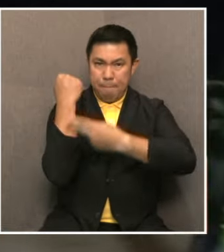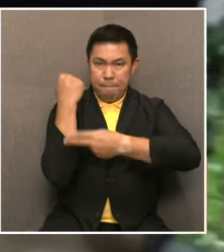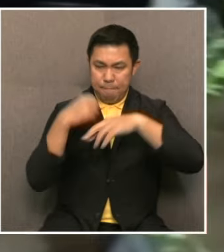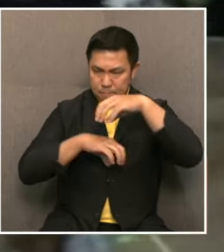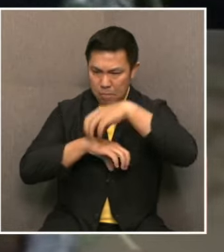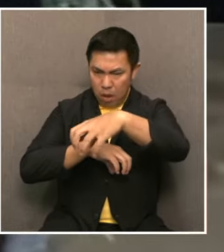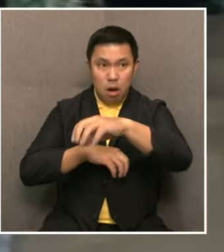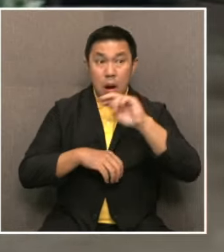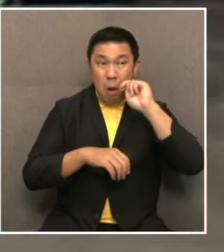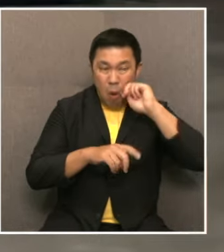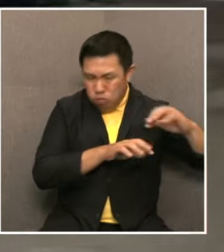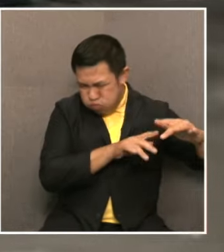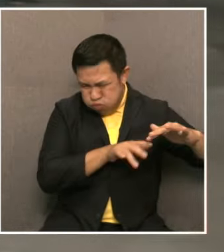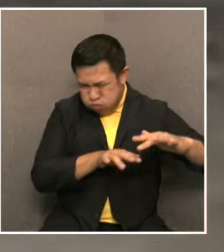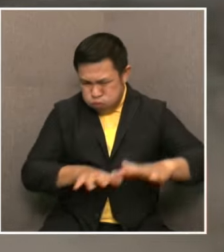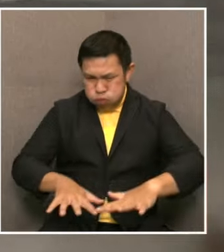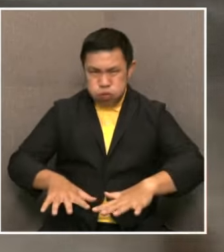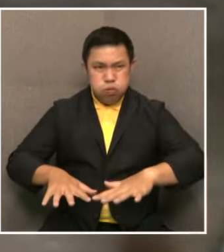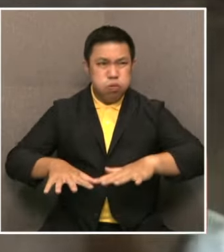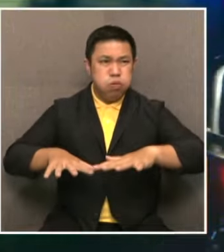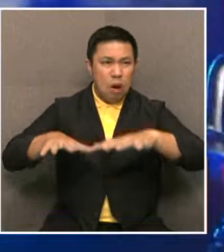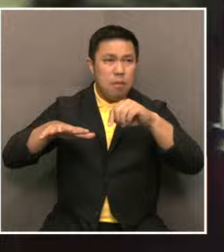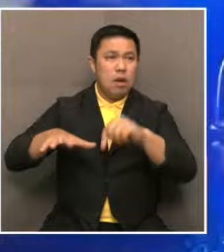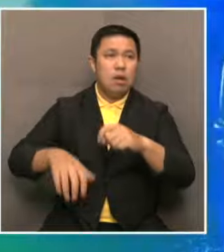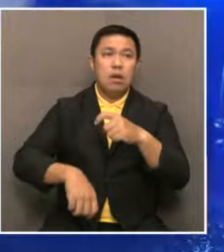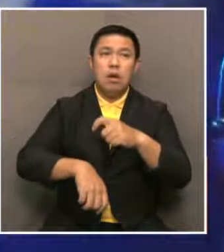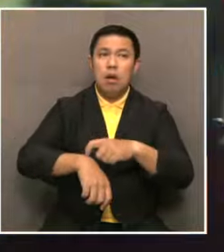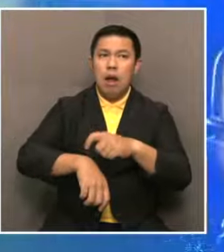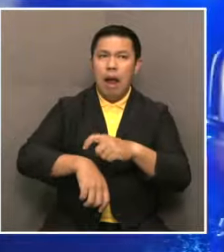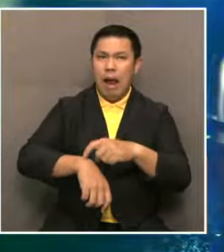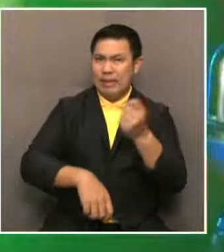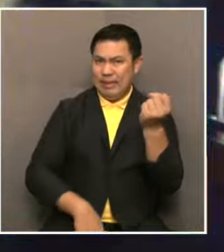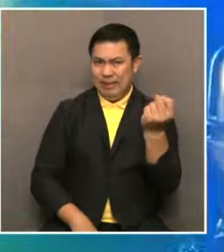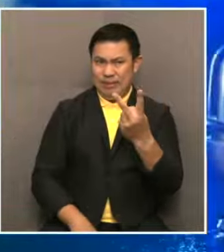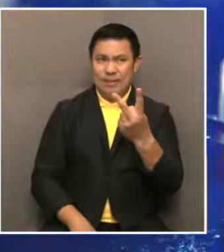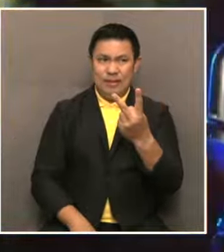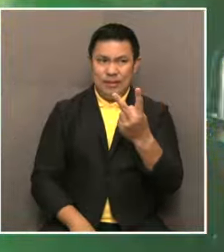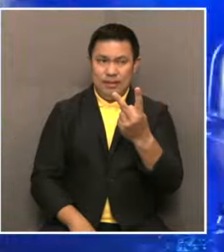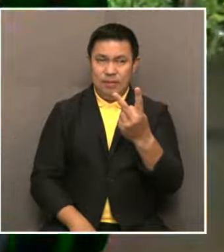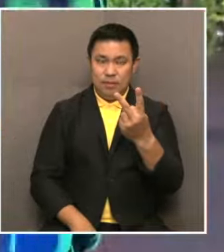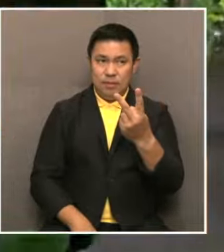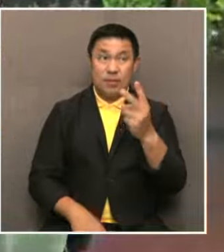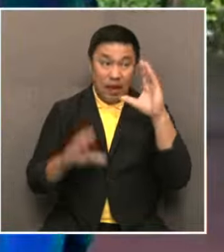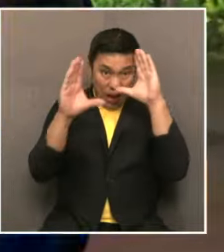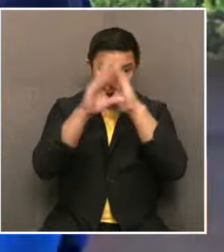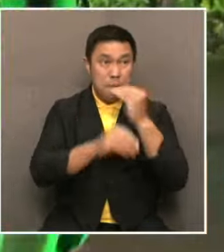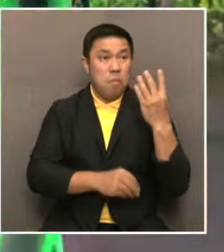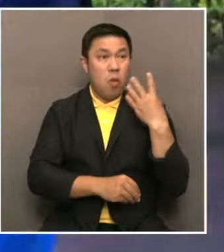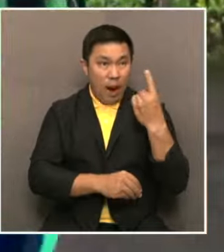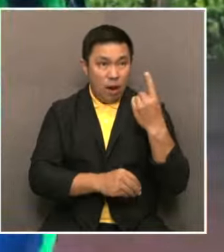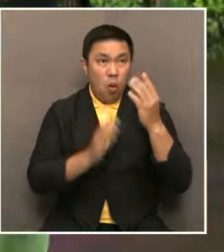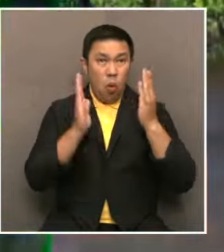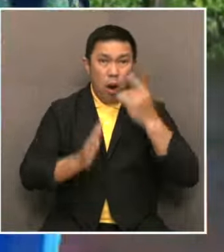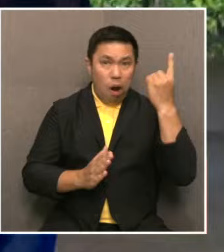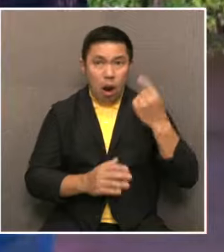พบว่ามีน้ำไหลเข้าท่วมพื้นที่เป็นวงกว้างเลยนะครับเมื่อเวลาประมาณ 2:00นล่ะครับ 2:00นค่ำคืนที่ผ่านมาแล้วนักท่อง